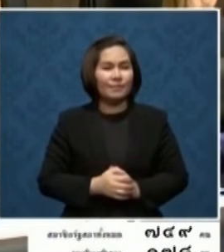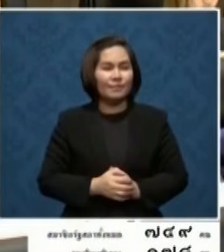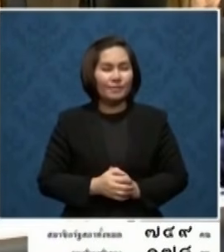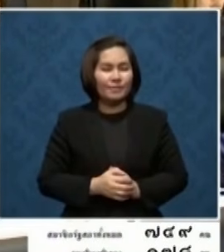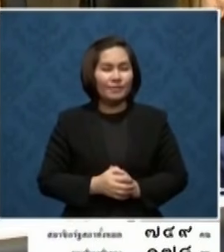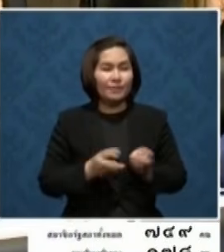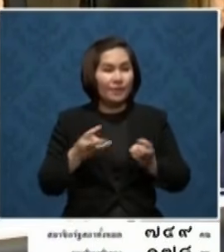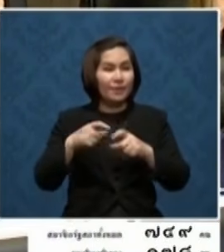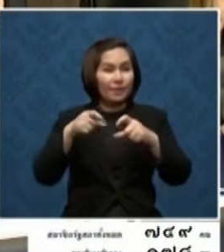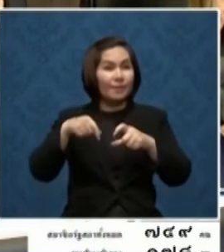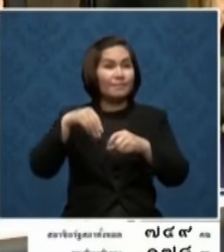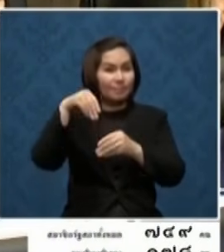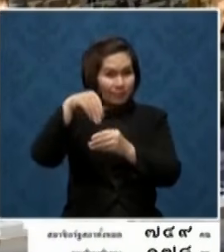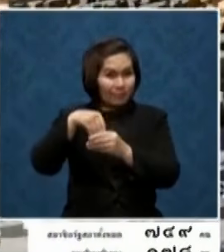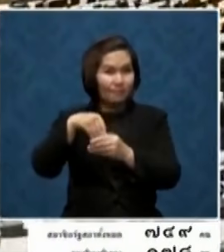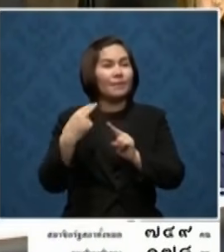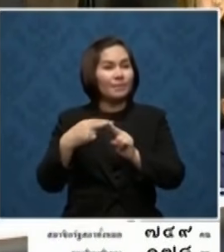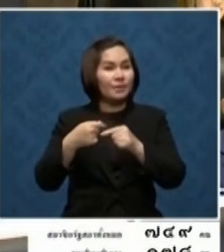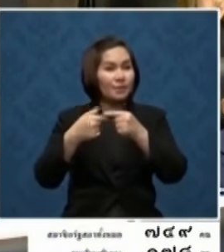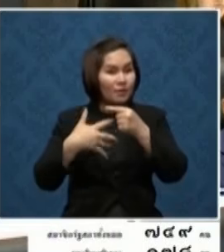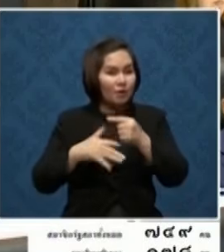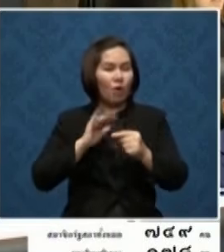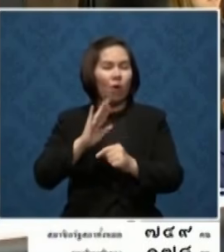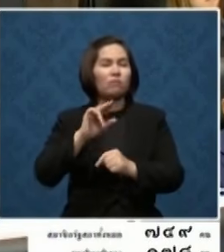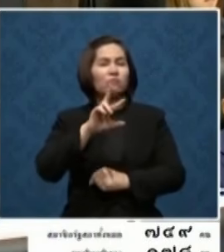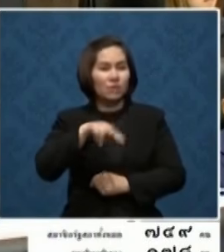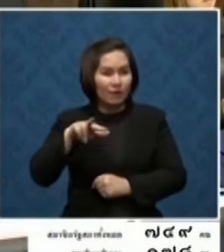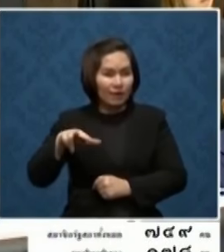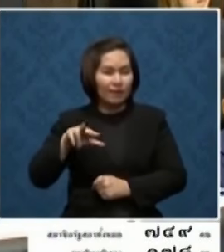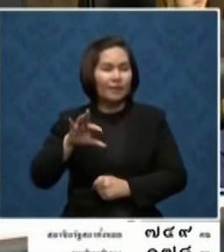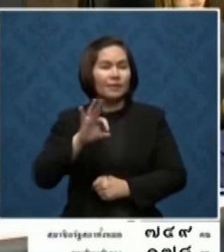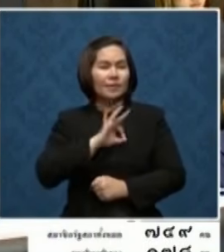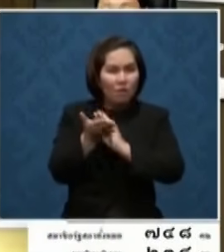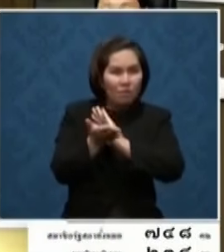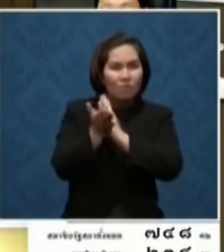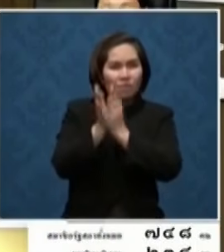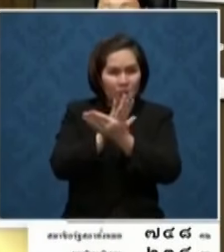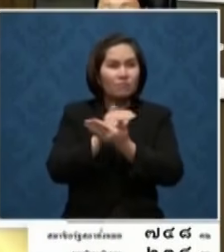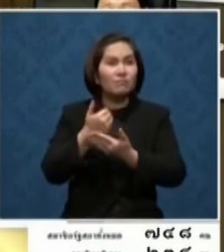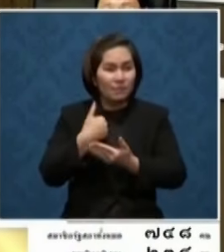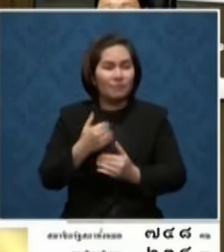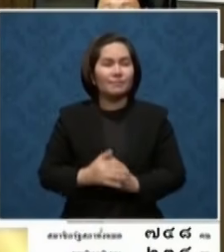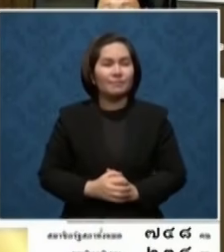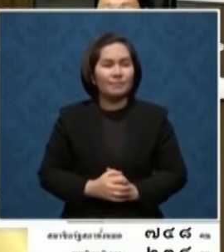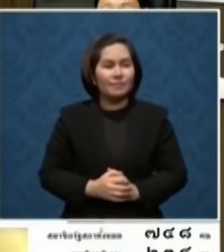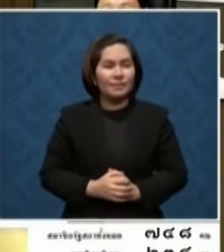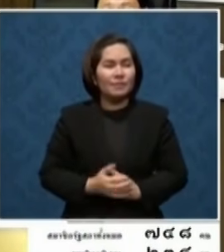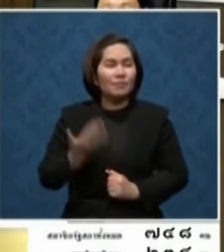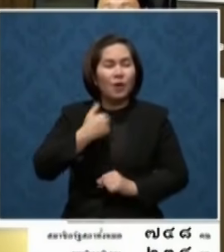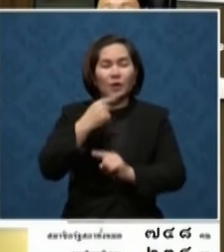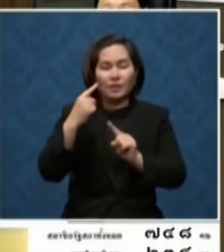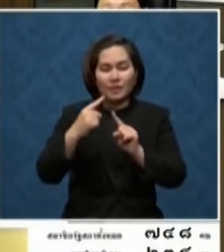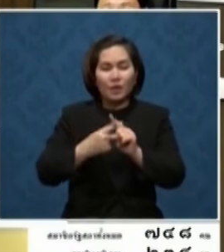เป็นเรื่องของคุณพิธาที่ควรจะได้รับการเสนอชื่อต่อไหมแต่มีบางช่วงบางตอนที่ทางด้านของสว.กิตติศัก